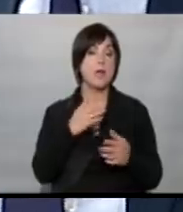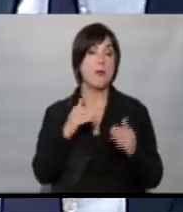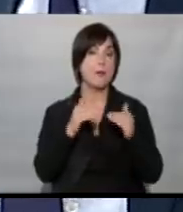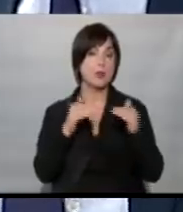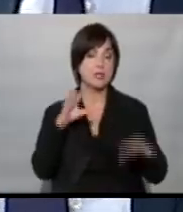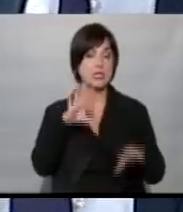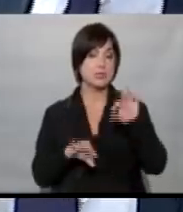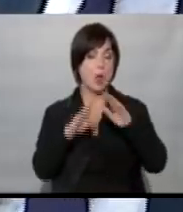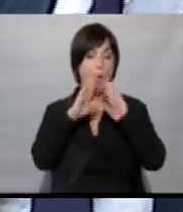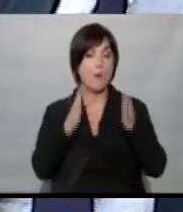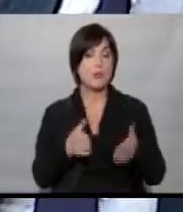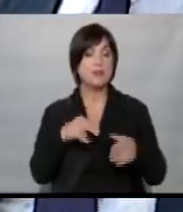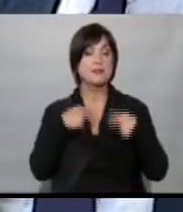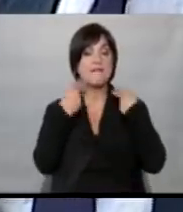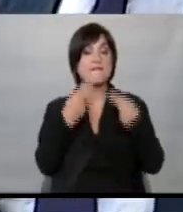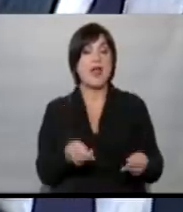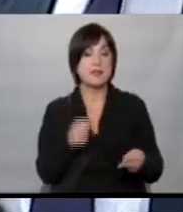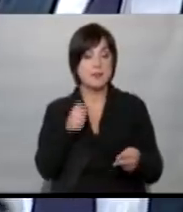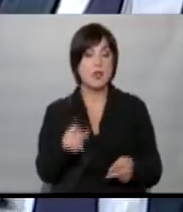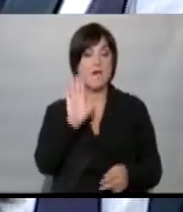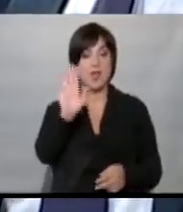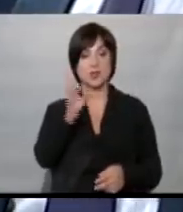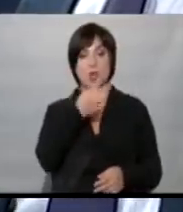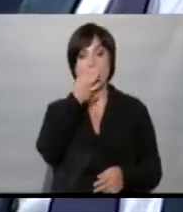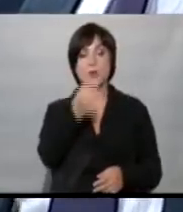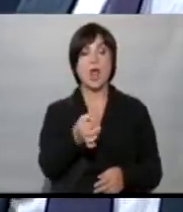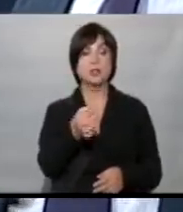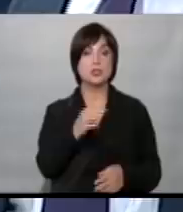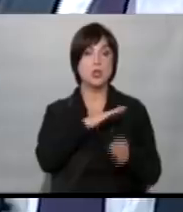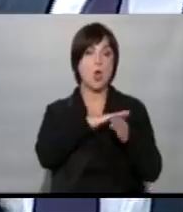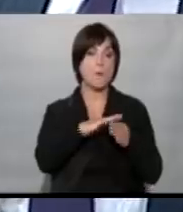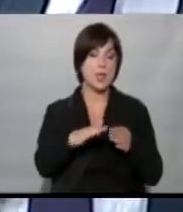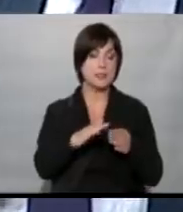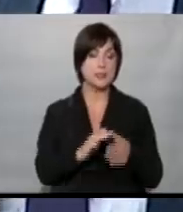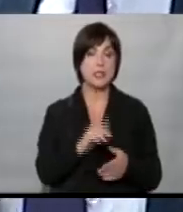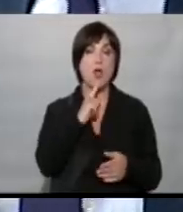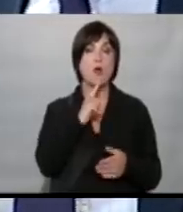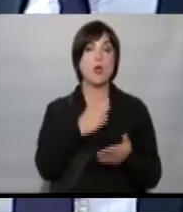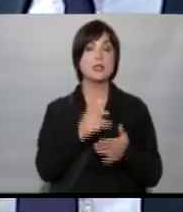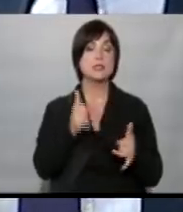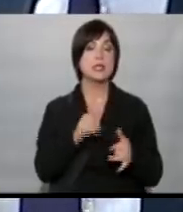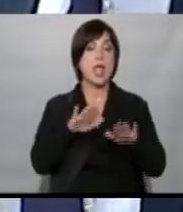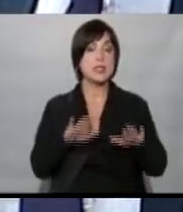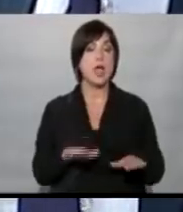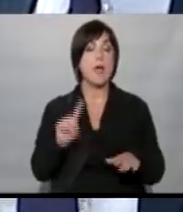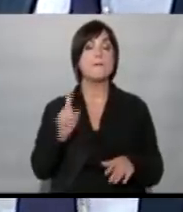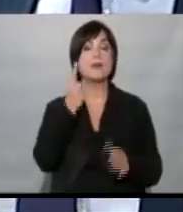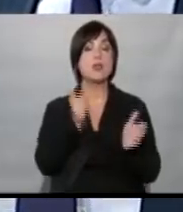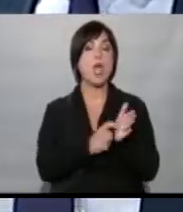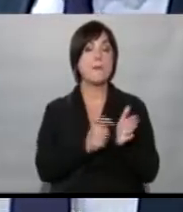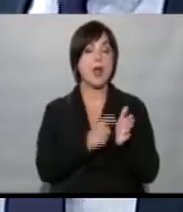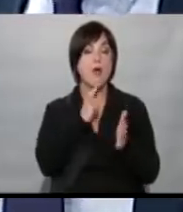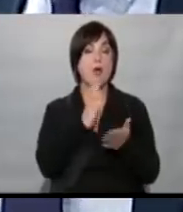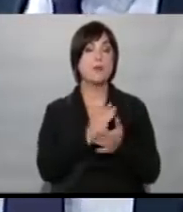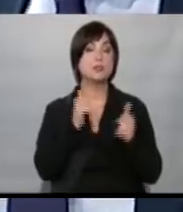пропорционален изборен модел. Меѓутоа, да се вратам сега назад на ова вашето прашање со амнестијата, која што сега се става на маса. Видите, првото барање кое што